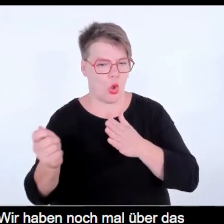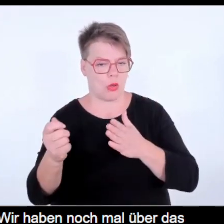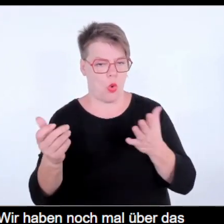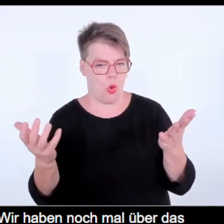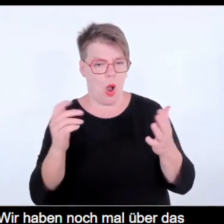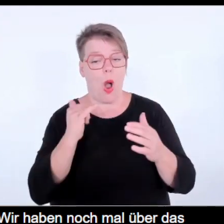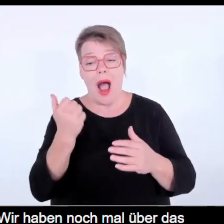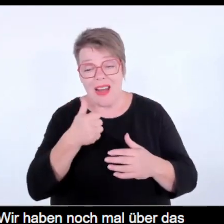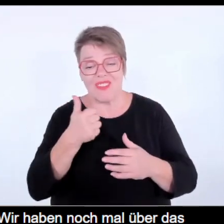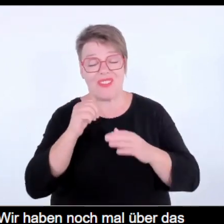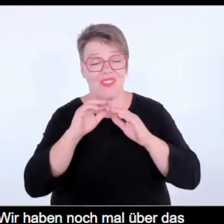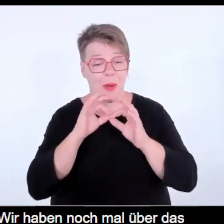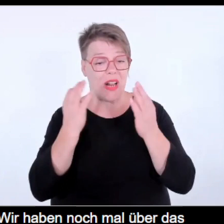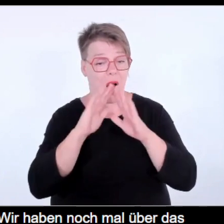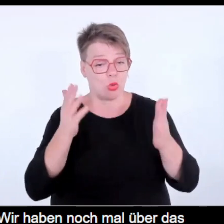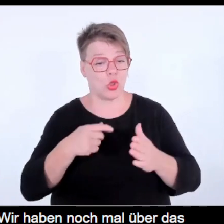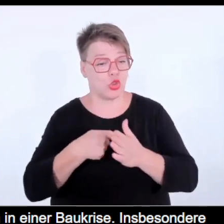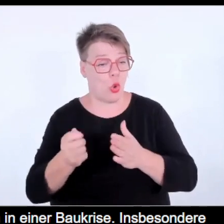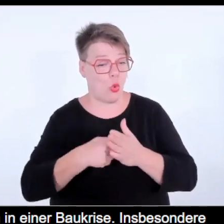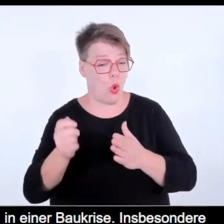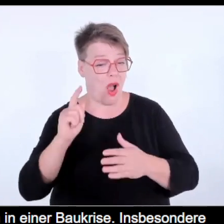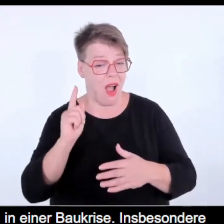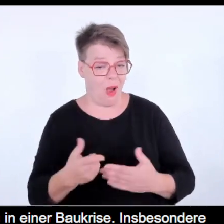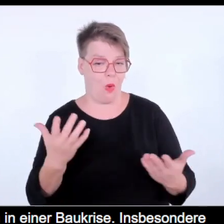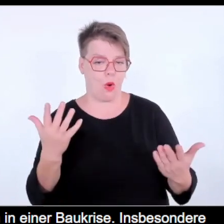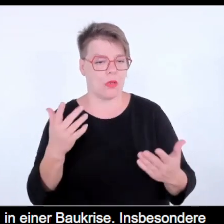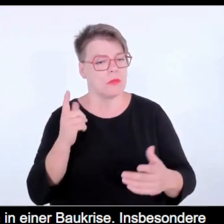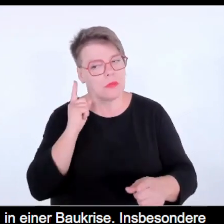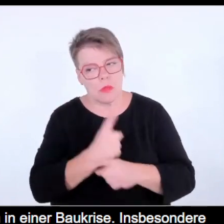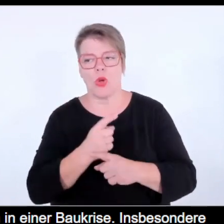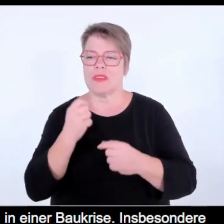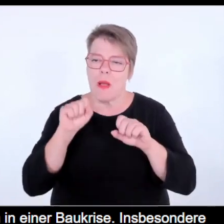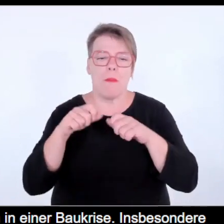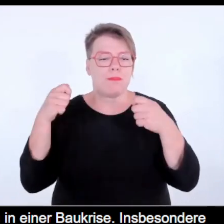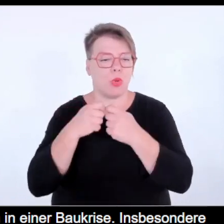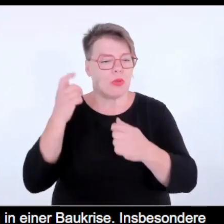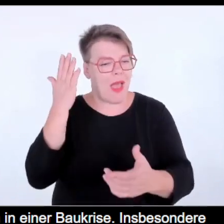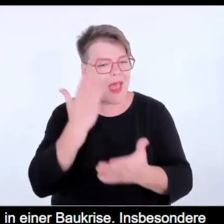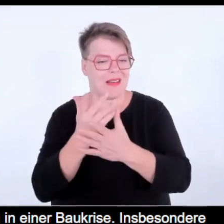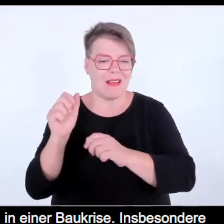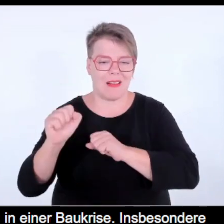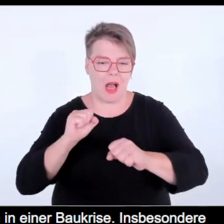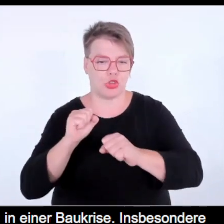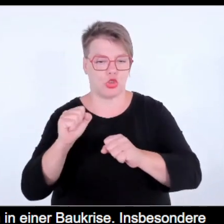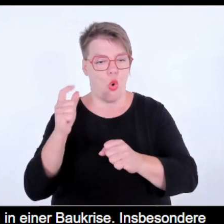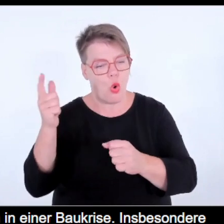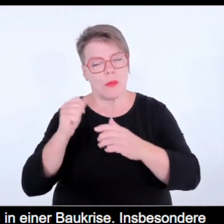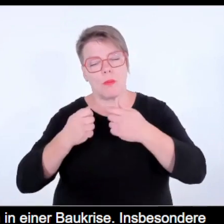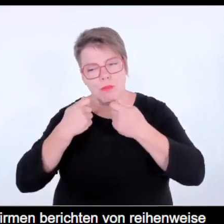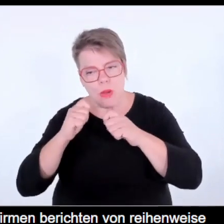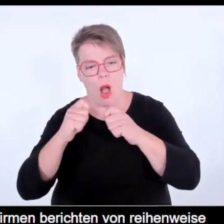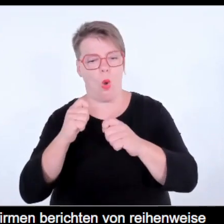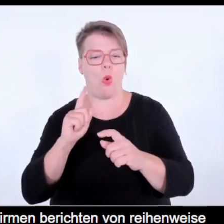das Bayern-Darlehen. Das sind Zinsverbilligungsprogramme der Bayern-Labo. Statt 4 Prozent Zinsen zahlt man dann nur noch ein Prozent.